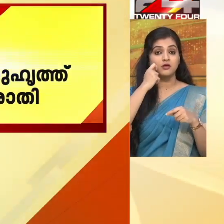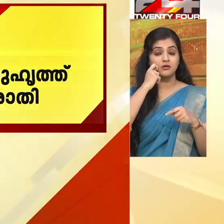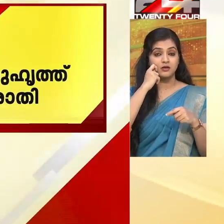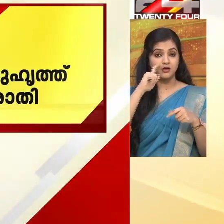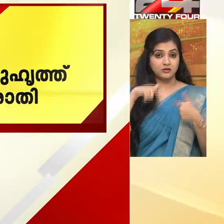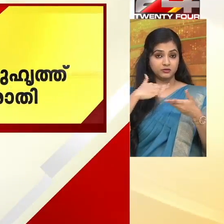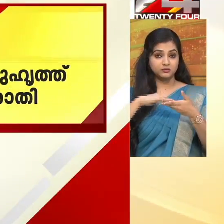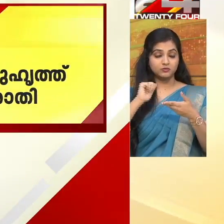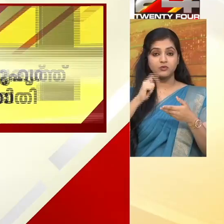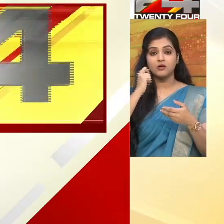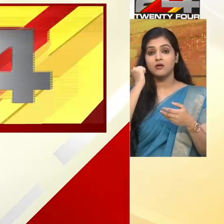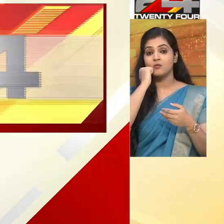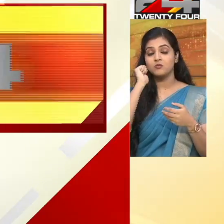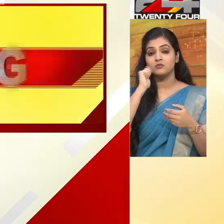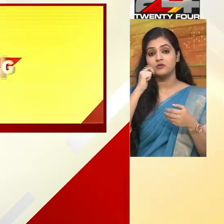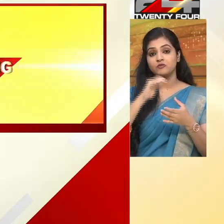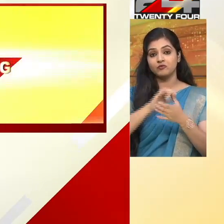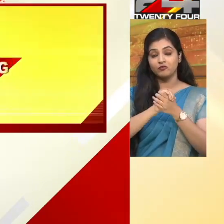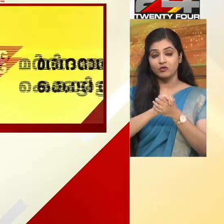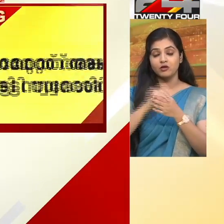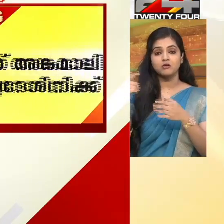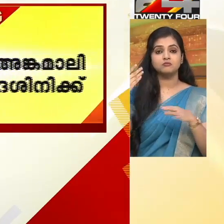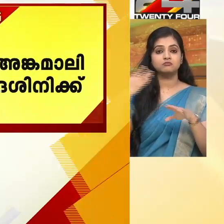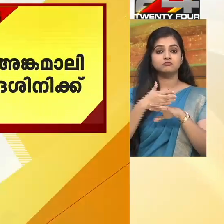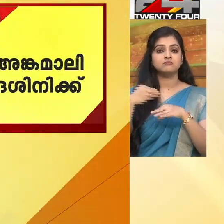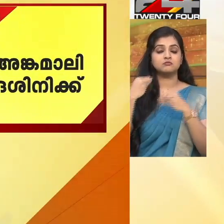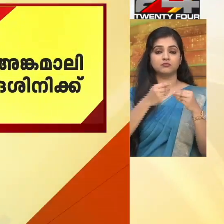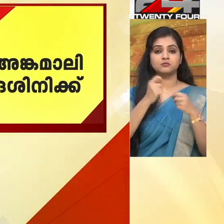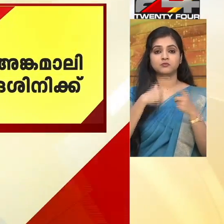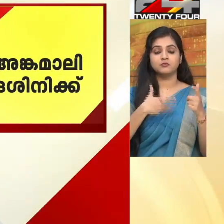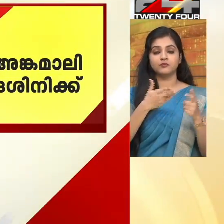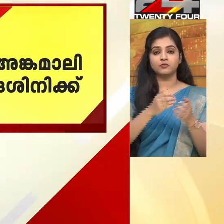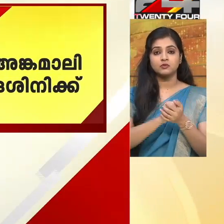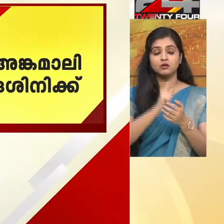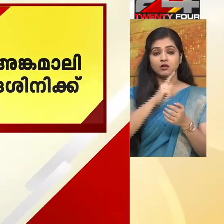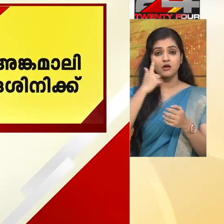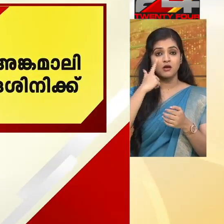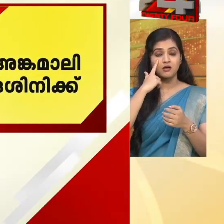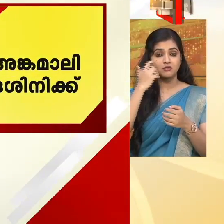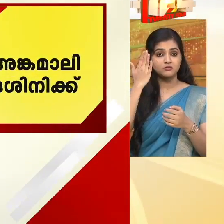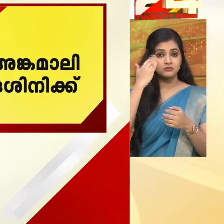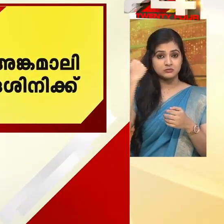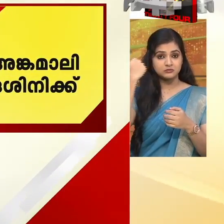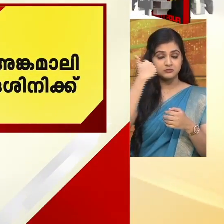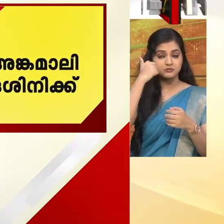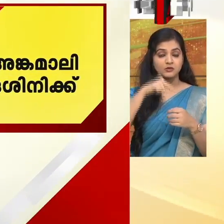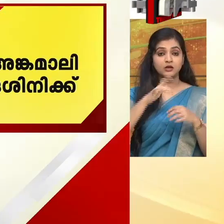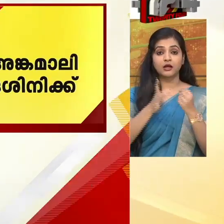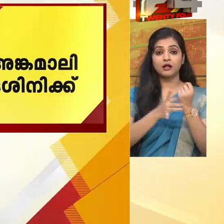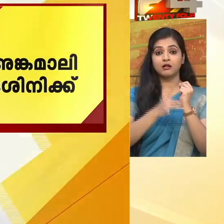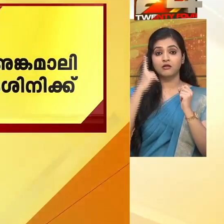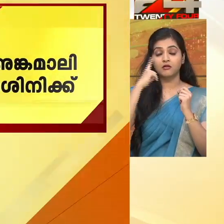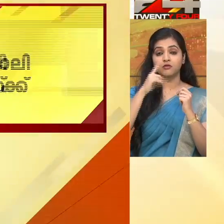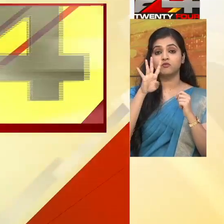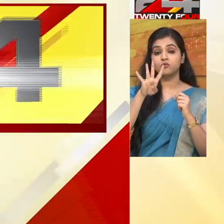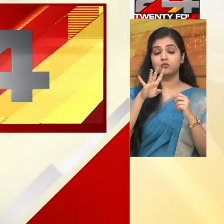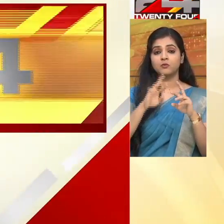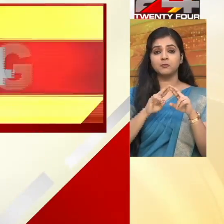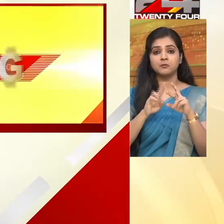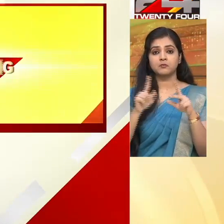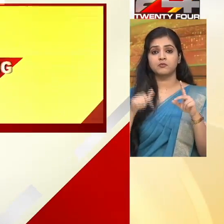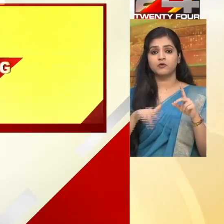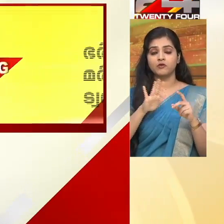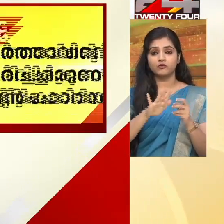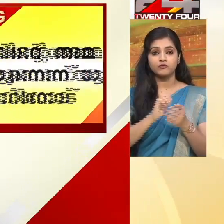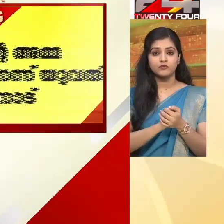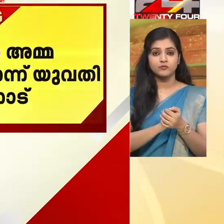അവരെ മർദ്ദിച്ചിരിക്കുന്നത്. മർദ്ദനത്തിൽ അവരുടെ കണ്ണിന്റെ ഭാഗങ്ങളിലേക്കാണ് പരിക്കേറ്റിട്ടുള്ളത്. കണ്ണിന്റെ ഭാഗങ്ങളിലേക്കുള്ള 4 എല്ലുകൾക്ക് പൊട്ടലുണ്ട് എന്നാണ് നമുക്ക് അറിയാൻ കഴിയുന്നത്.